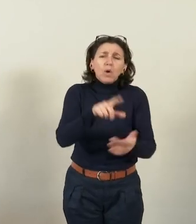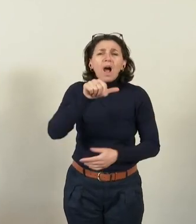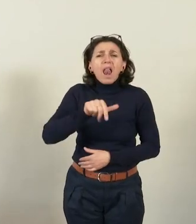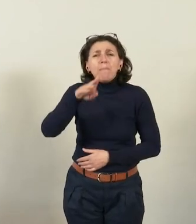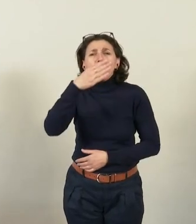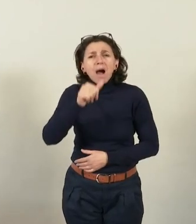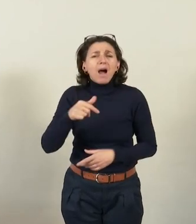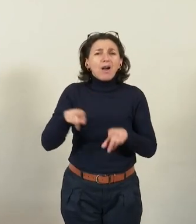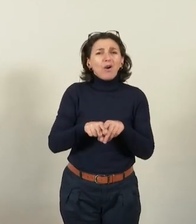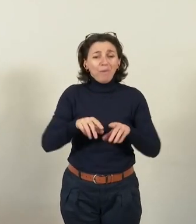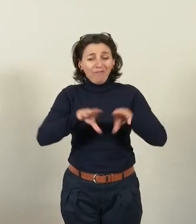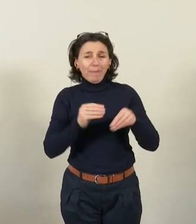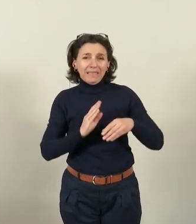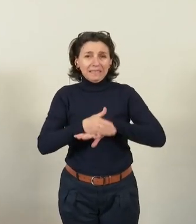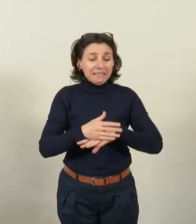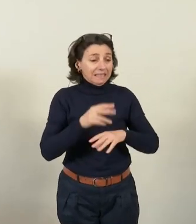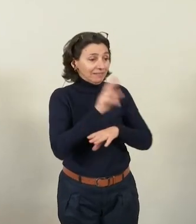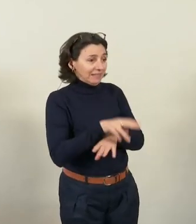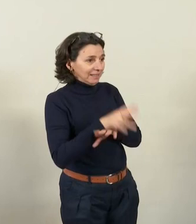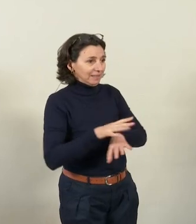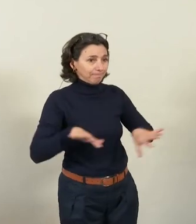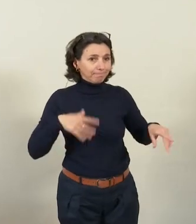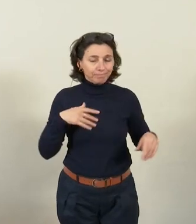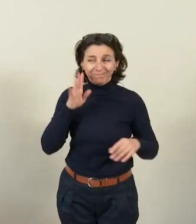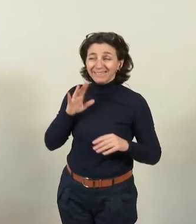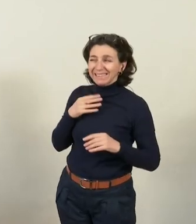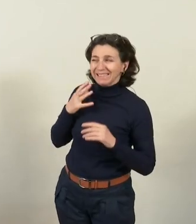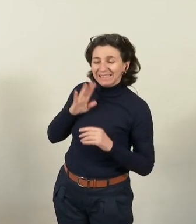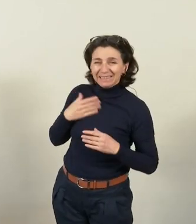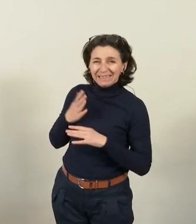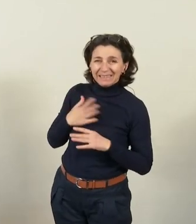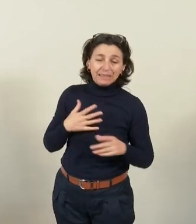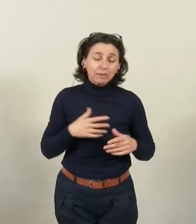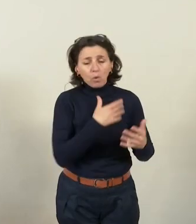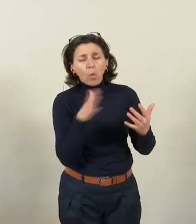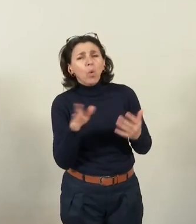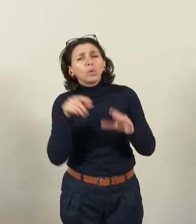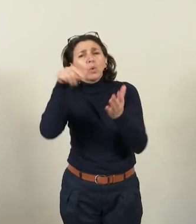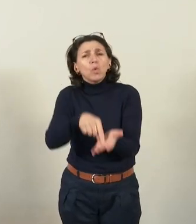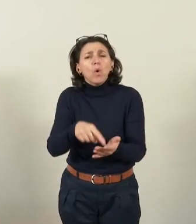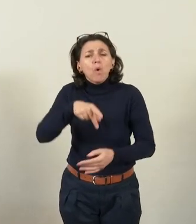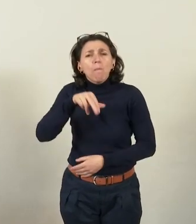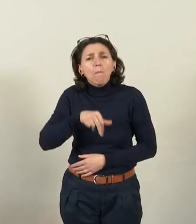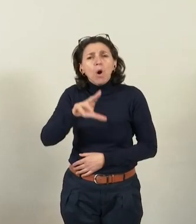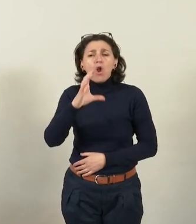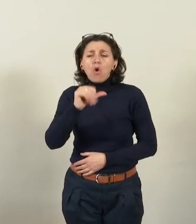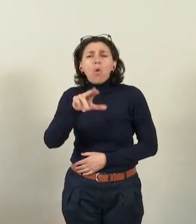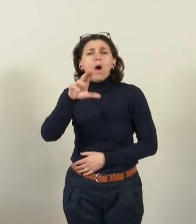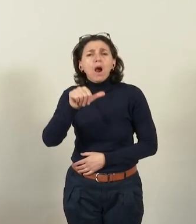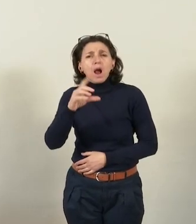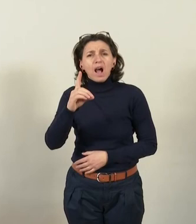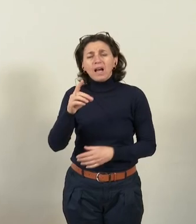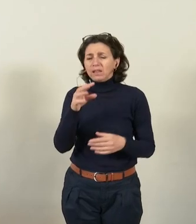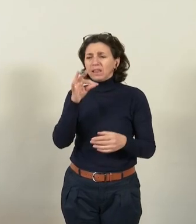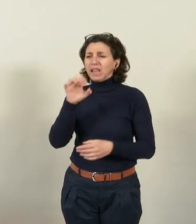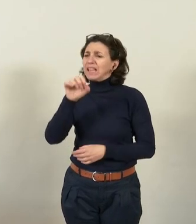à sa famille ou à ses amis ou délivrer un permis de louer rue Paul coca à Tesser à cet appartement qui a été transpercé